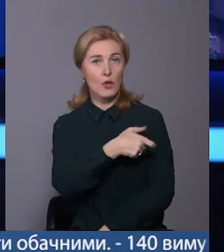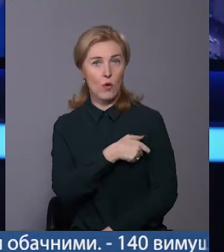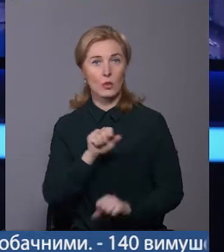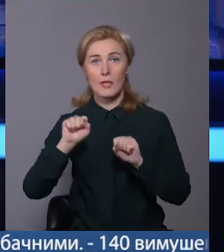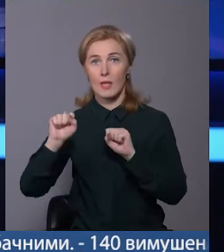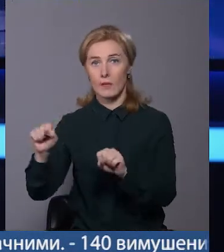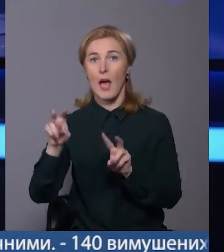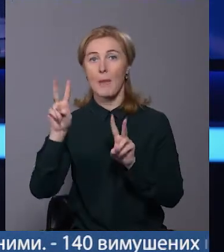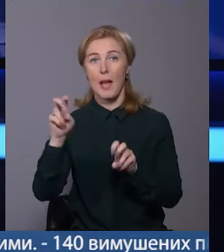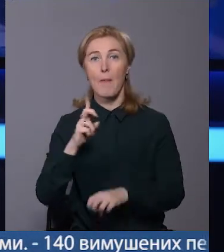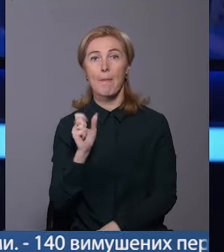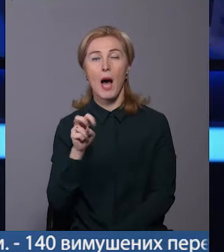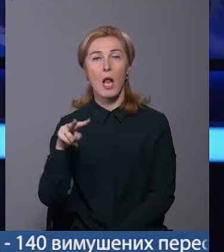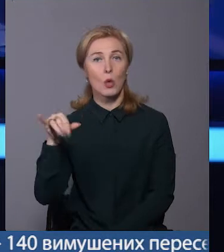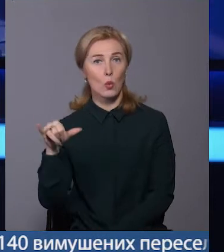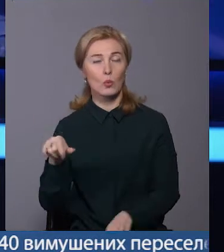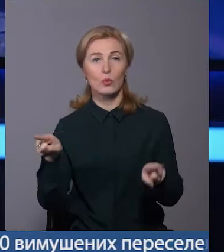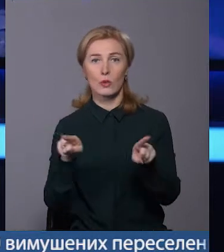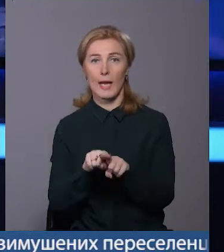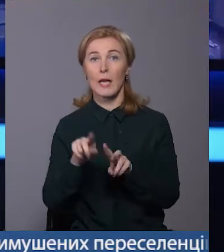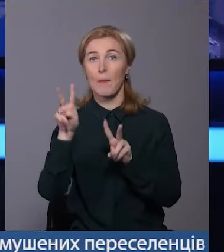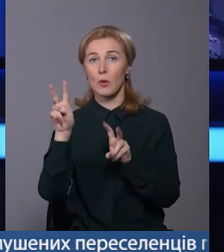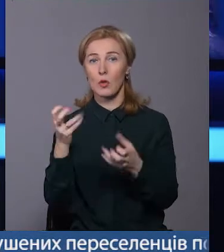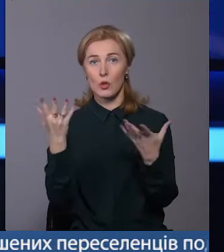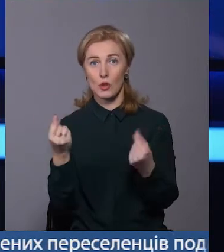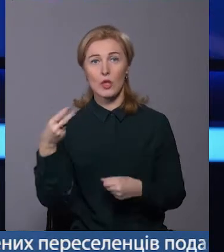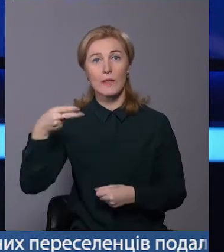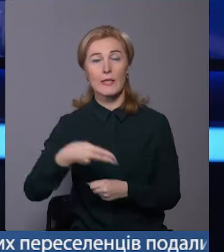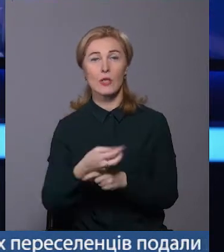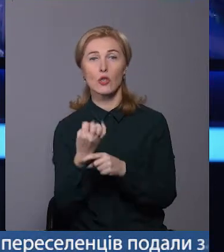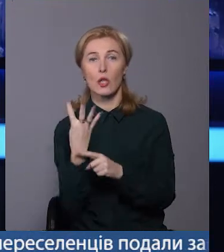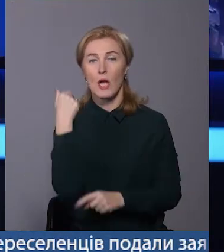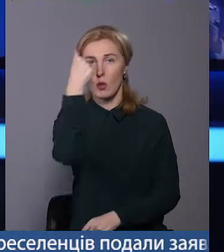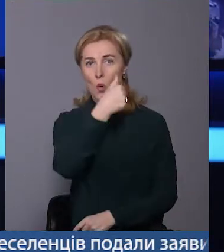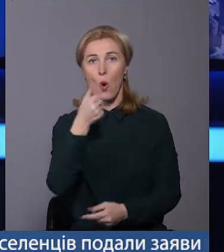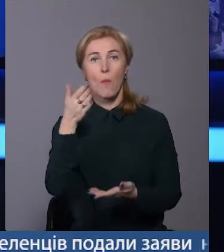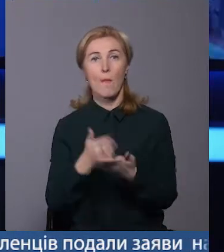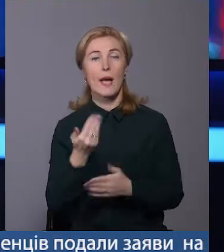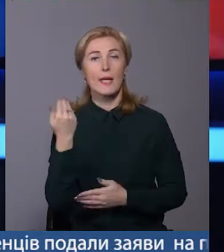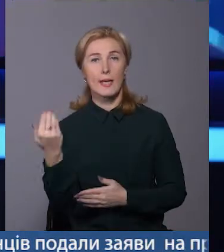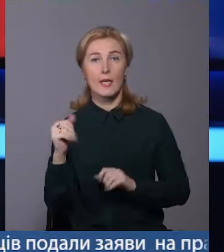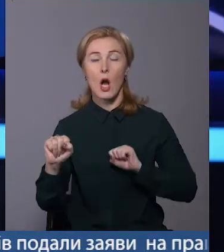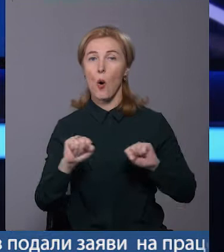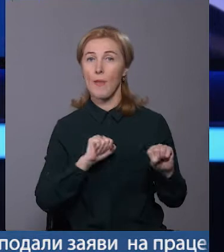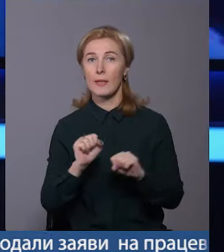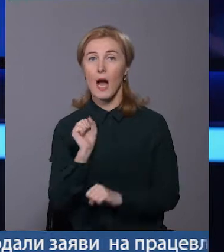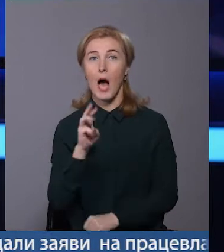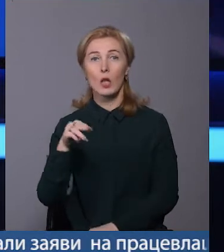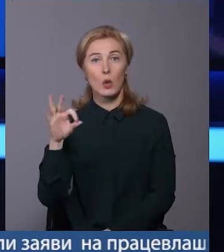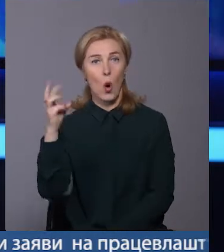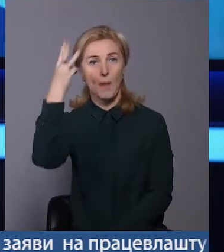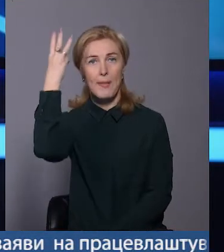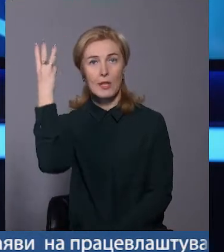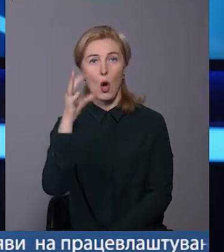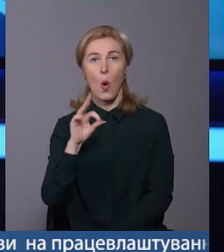захисників емблема Балу. Саме такий позивний ще з 2014 року має їхній командир –